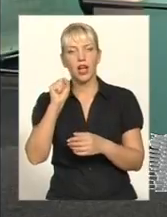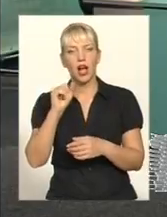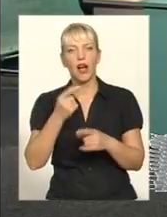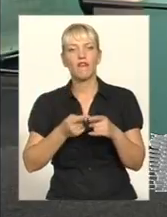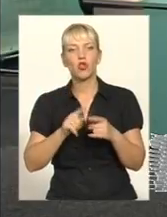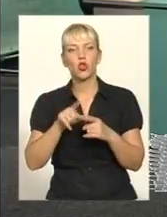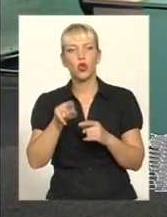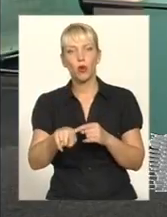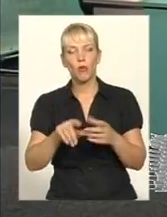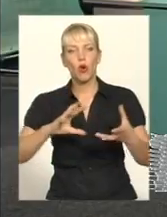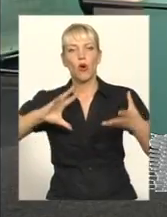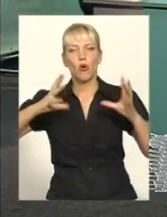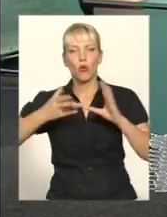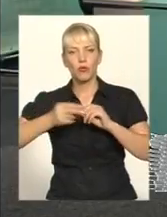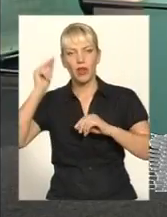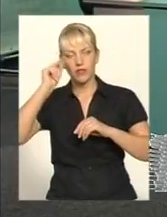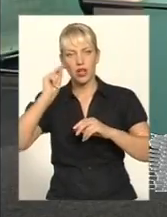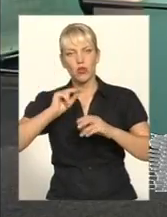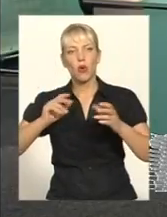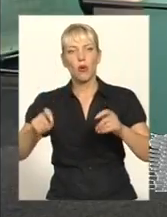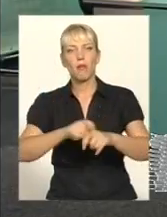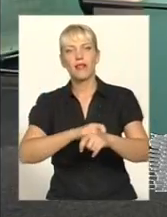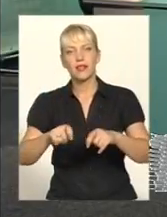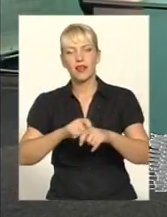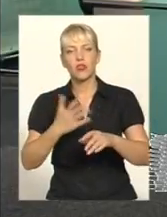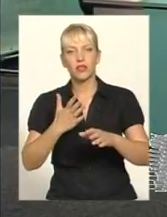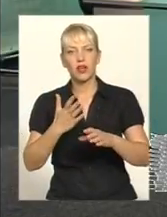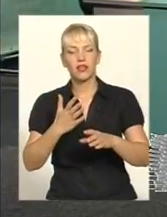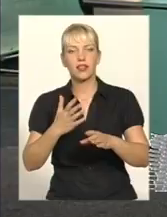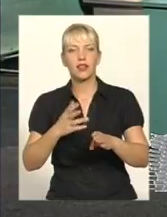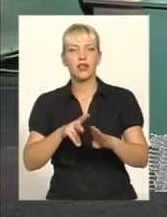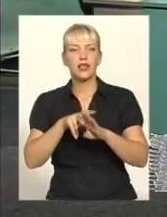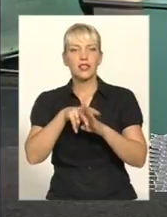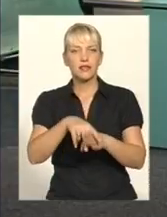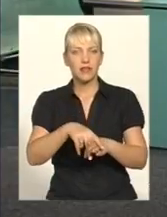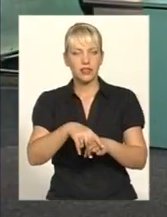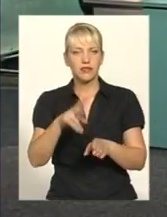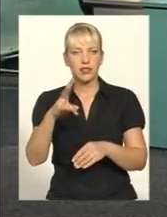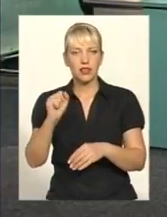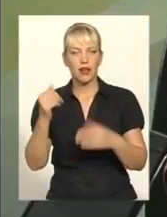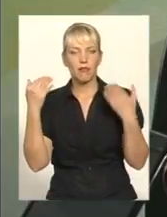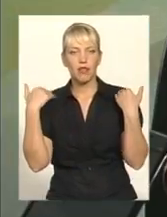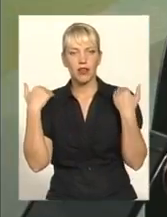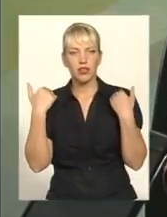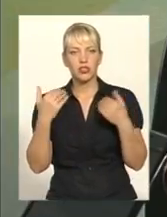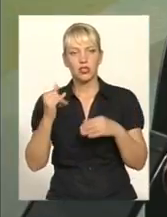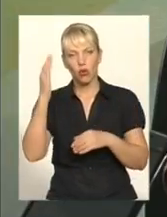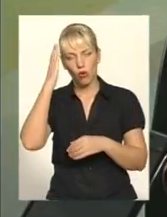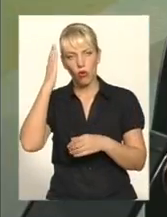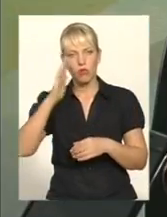навантаженні, в обсязі навчального матеріалу, який звалився на плечі, на голови